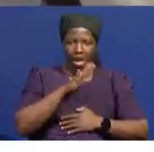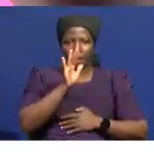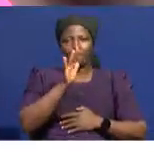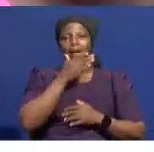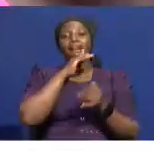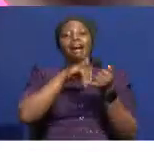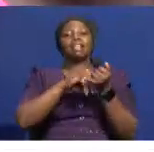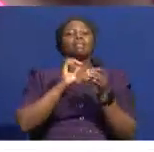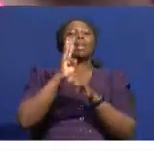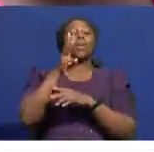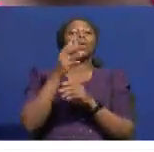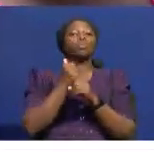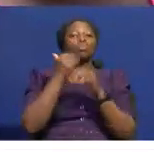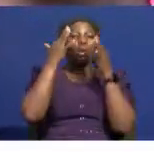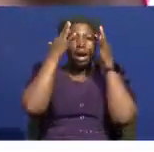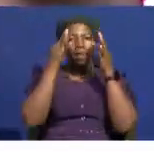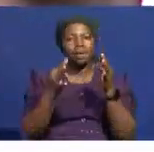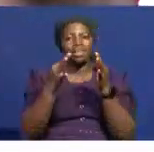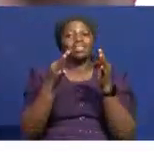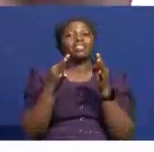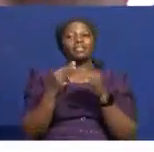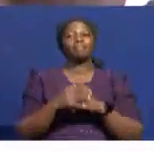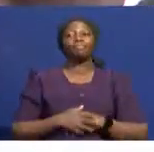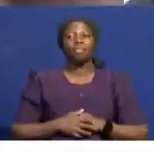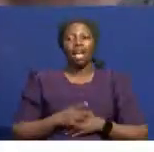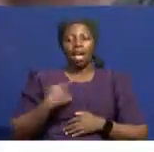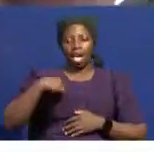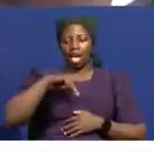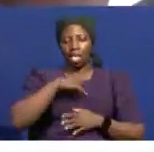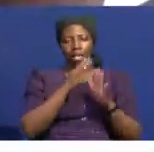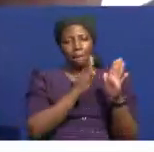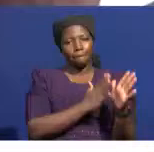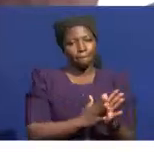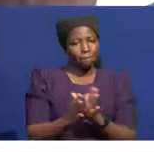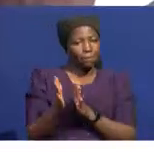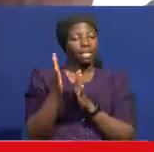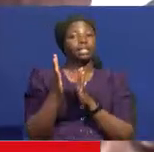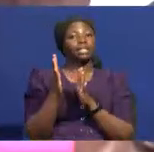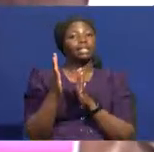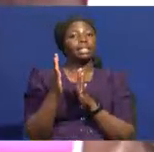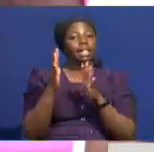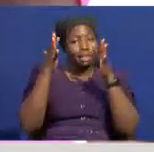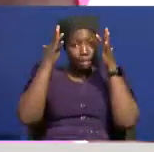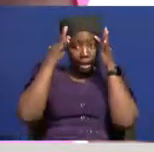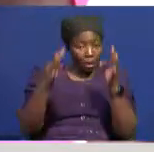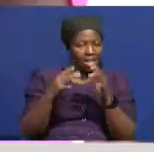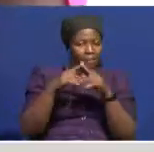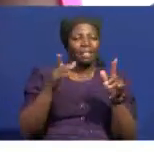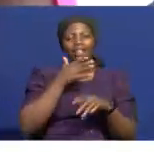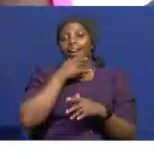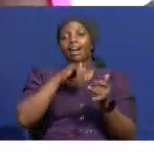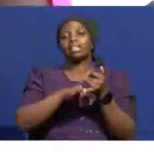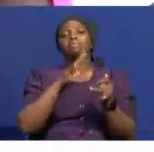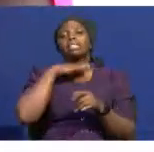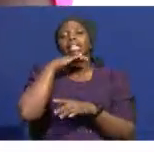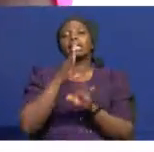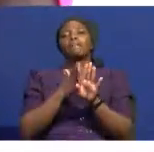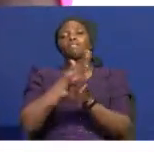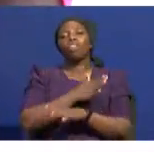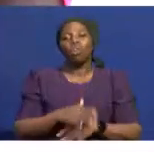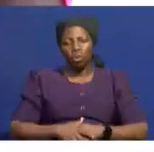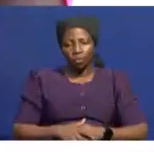shared. Ndio tumepanga harusi, lakini Mungu akamchukua mbele. Sasa leo kulikuwa siku